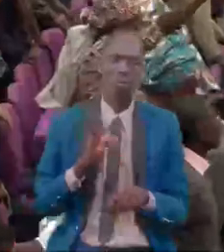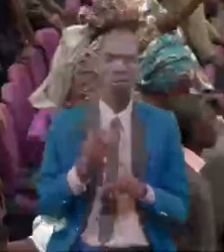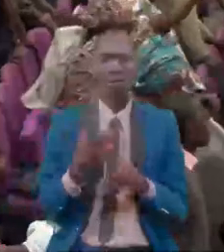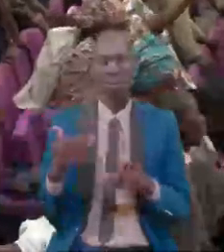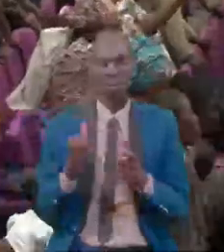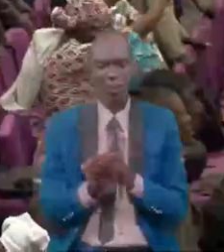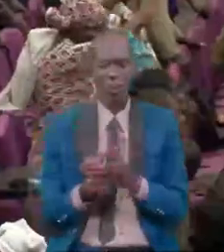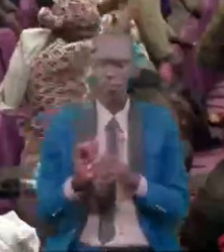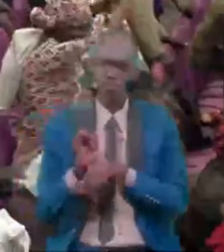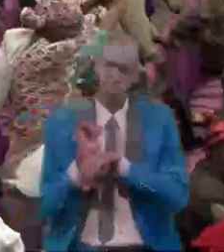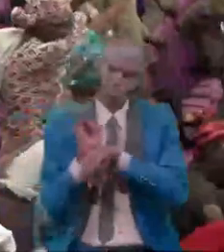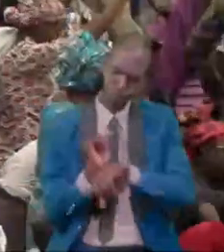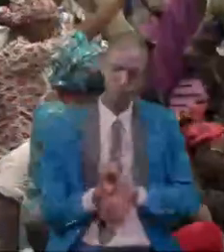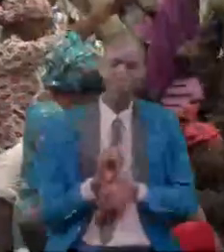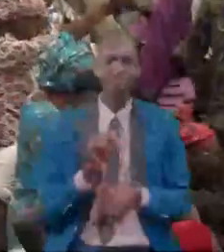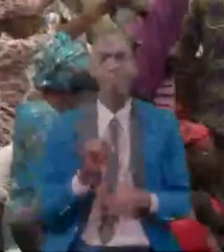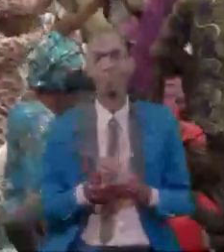Sortez des choses qui vous lient.